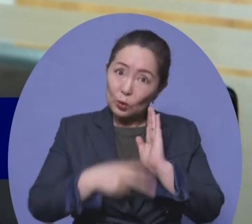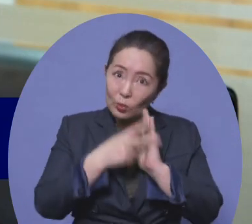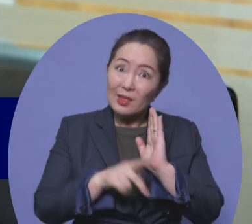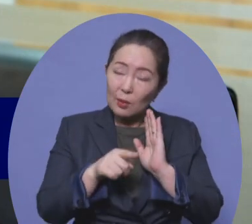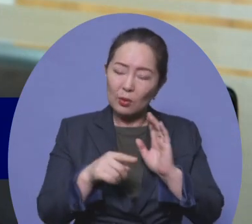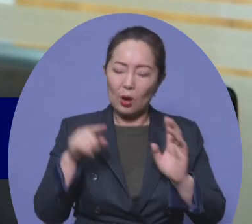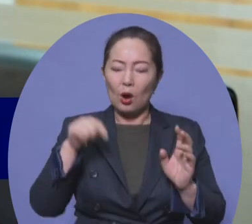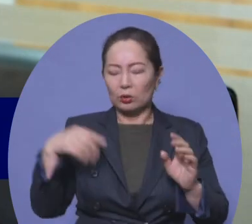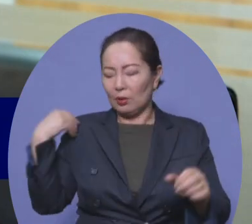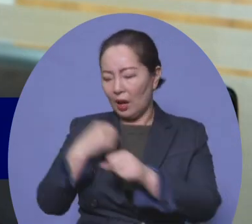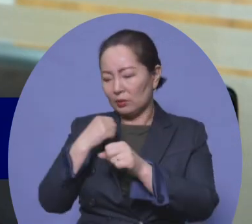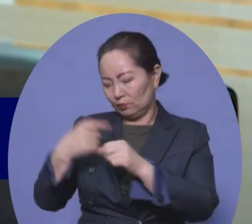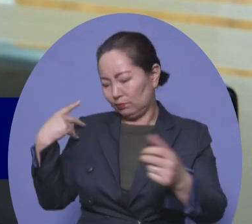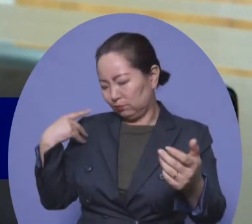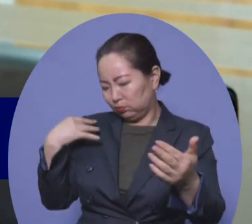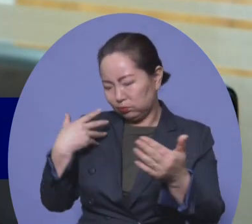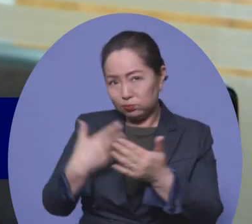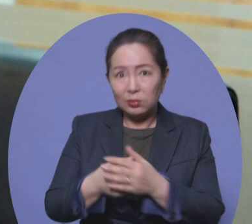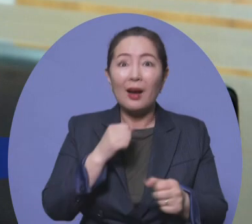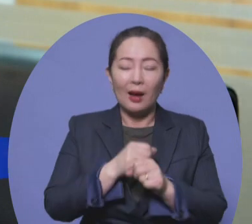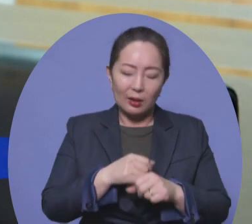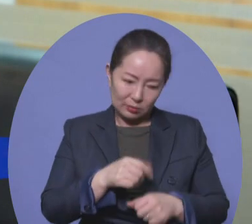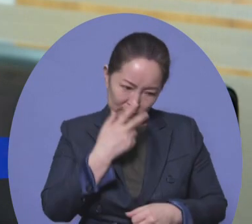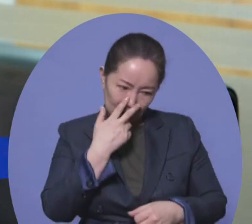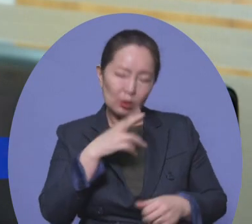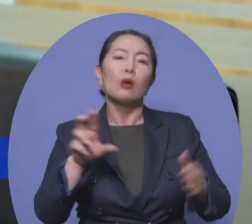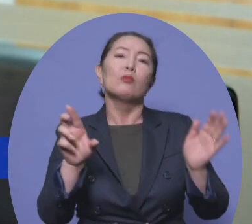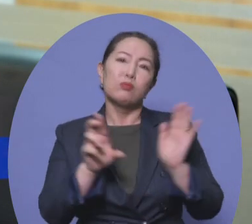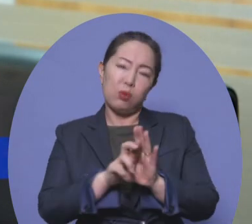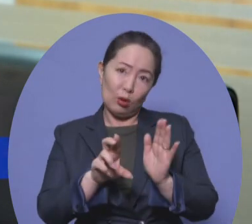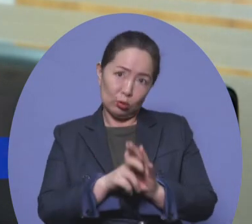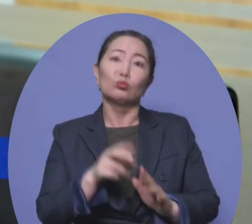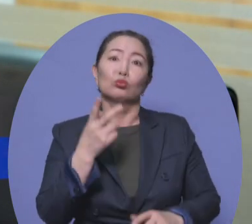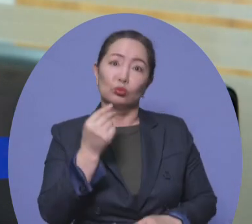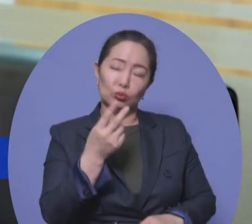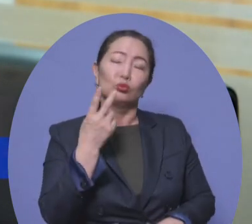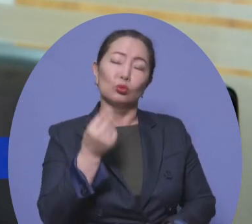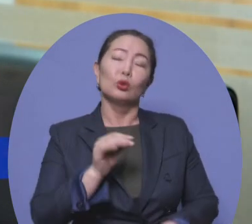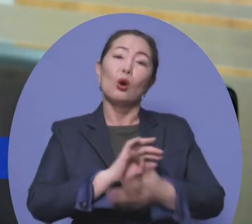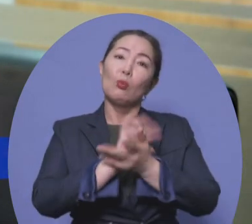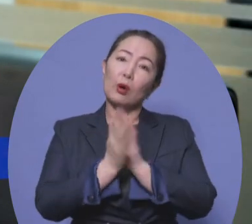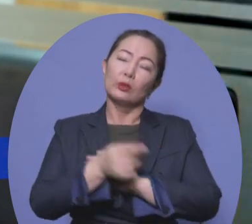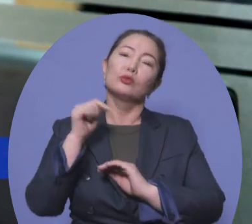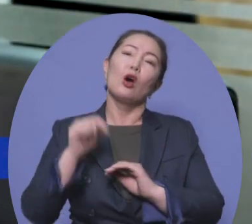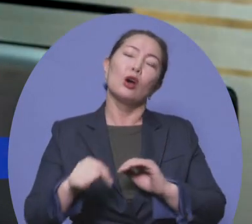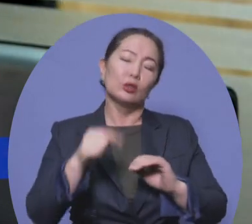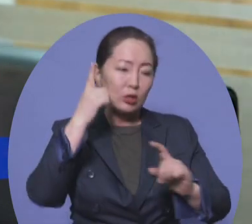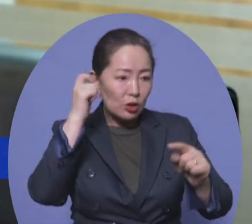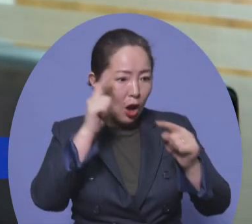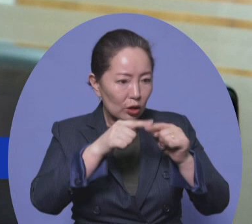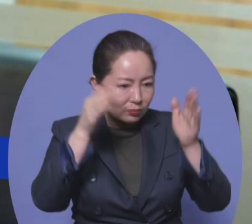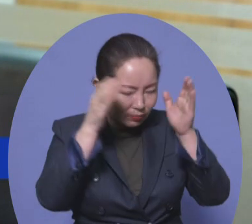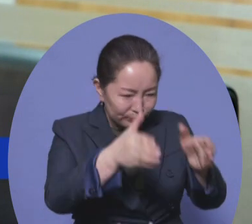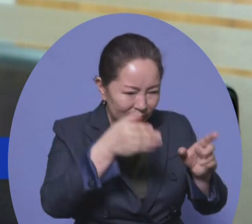одоо өнөөдрийн хүртэл хийж авч хэрэгжүүлсэн үйл ажиллагаа нь боломжийн түвшинд явж байгаа нь үнэн. А гэхдээ бид нар одоо